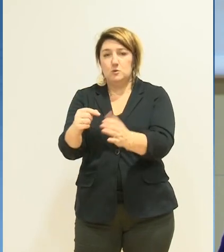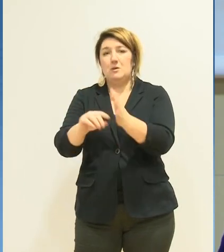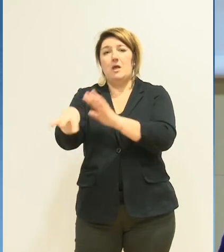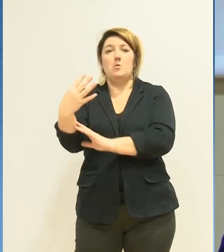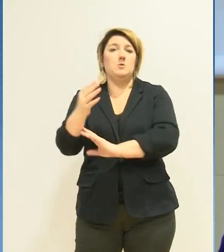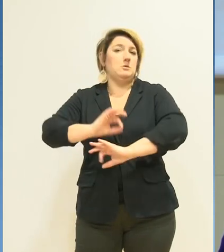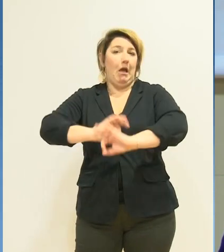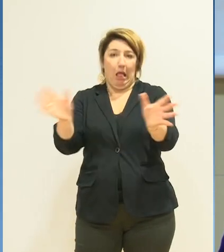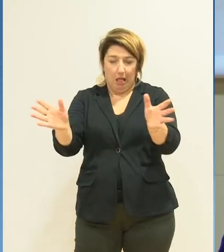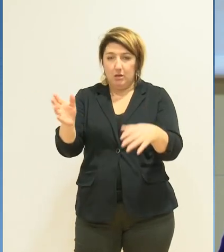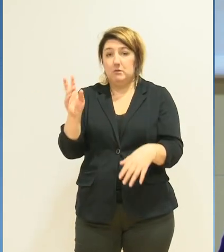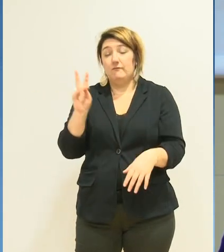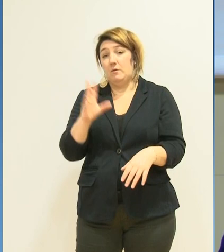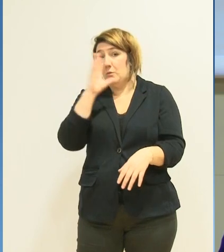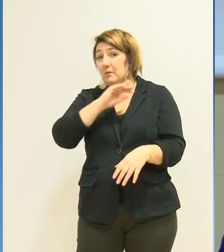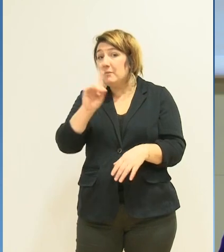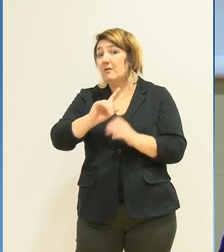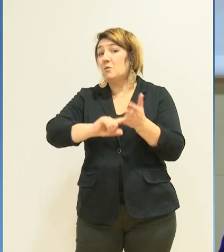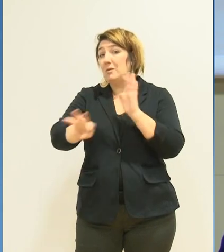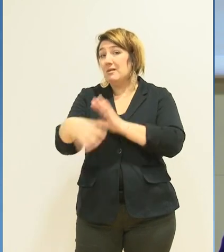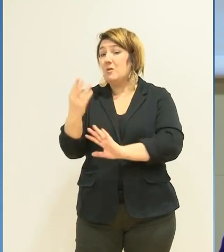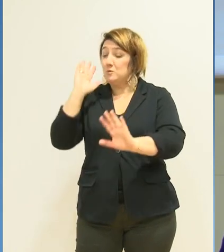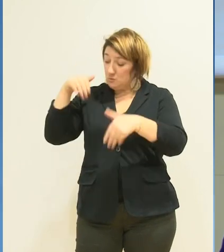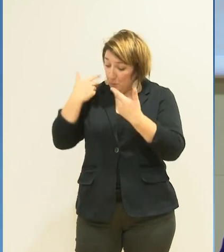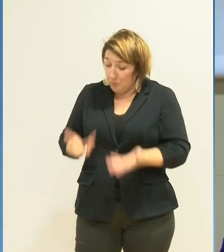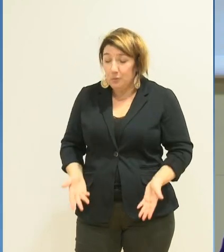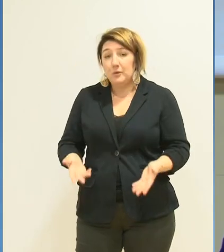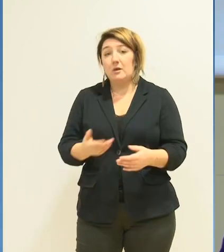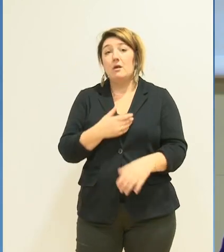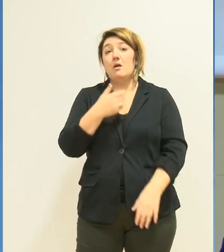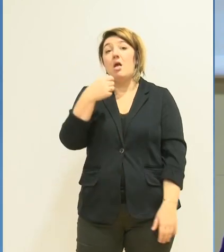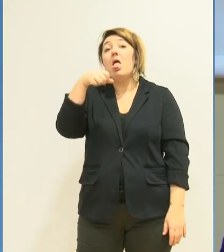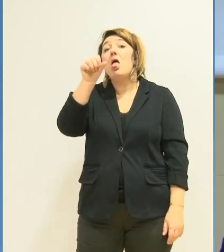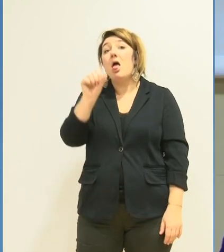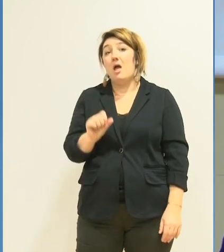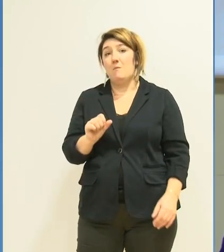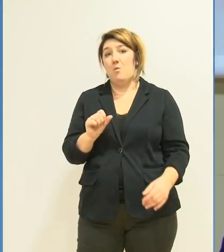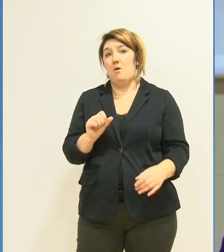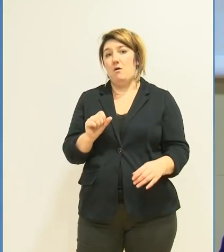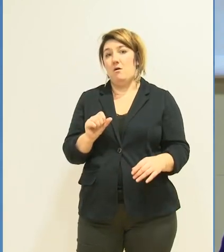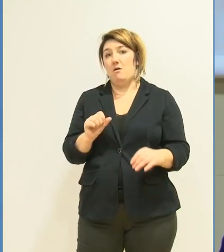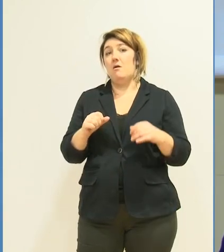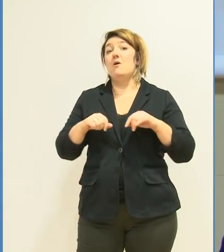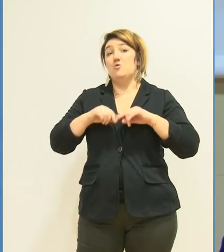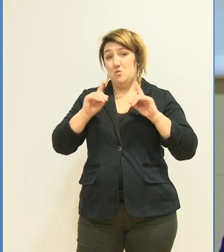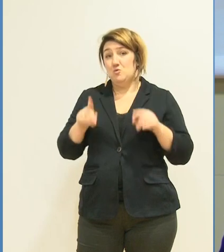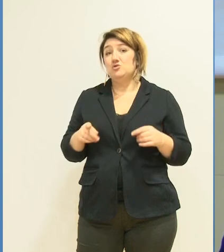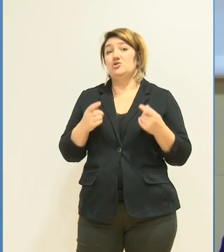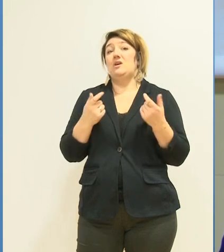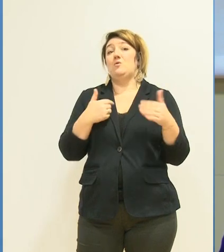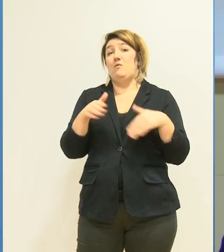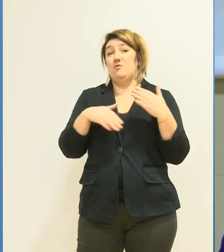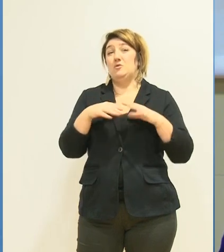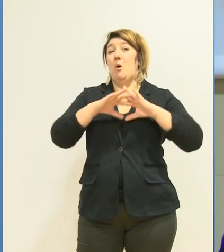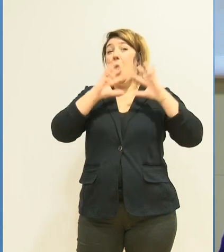il faut rappeler également que depuis 2014 nous avons perdu un mois de budget de fonctionnement en dotation de l'état un mois